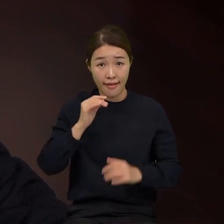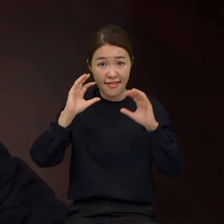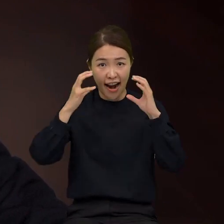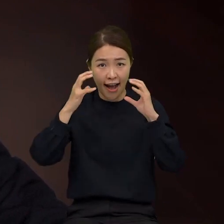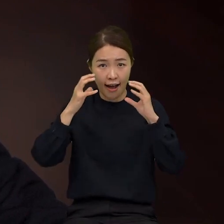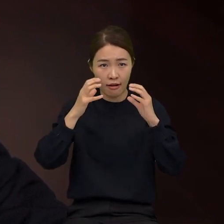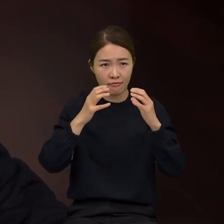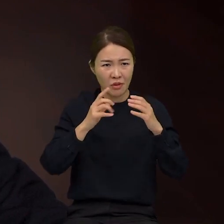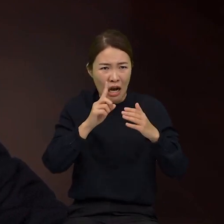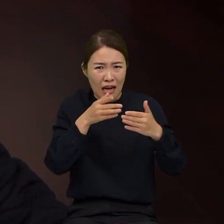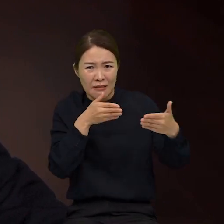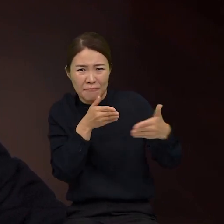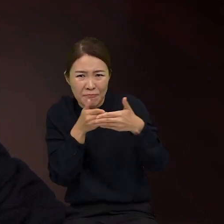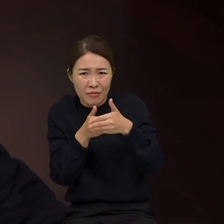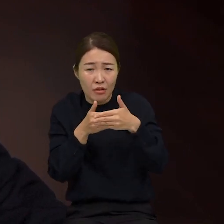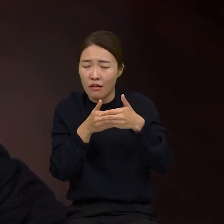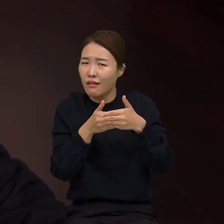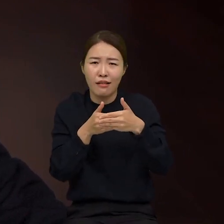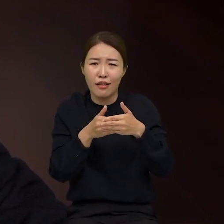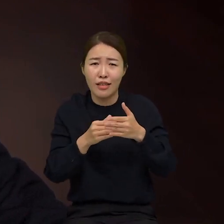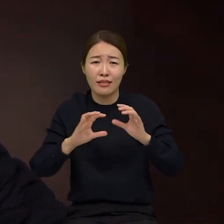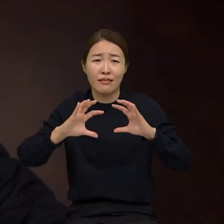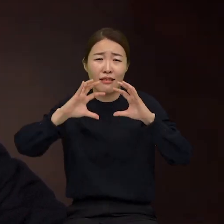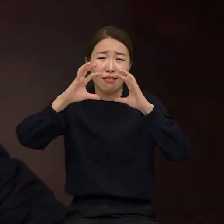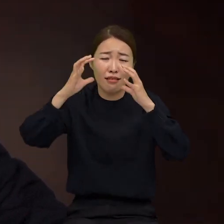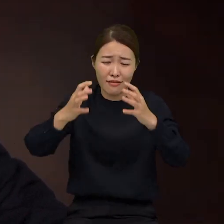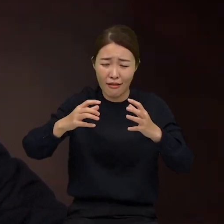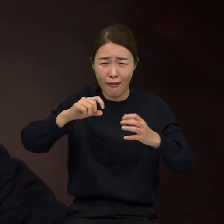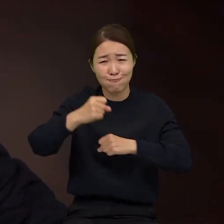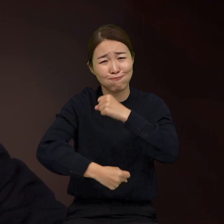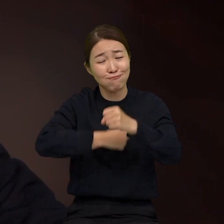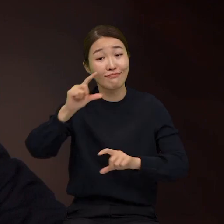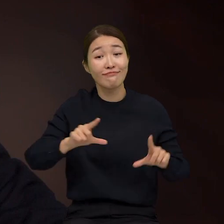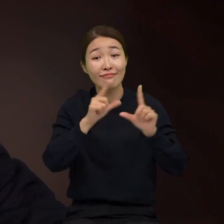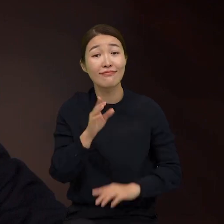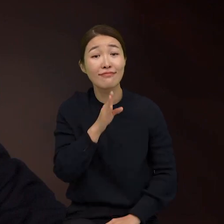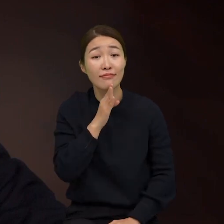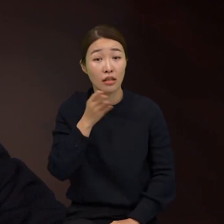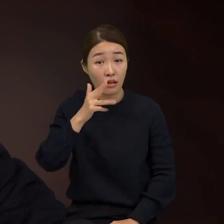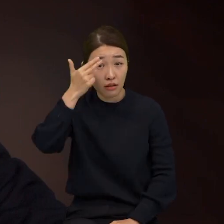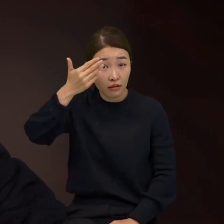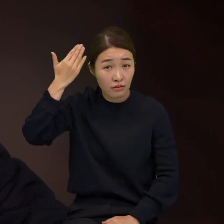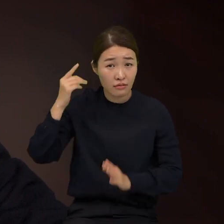국가 경계가 없는 지구촌에 살지만 당시에는